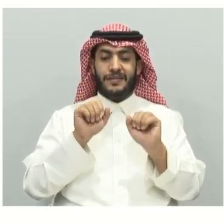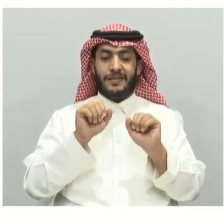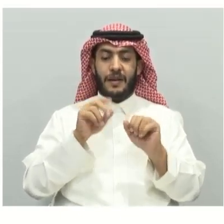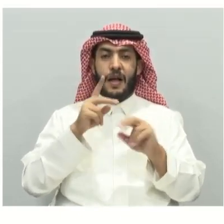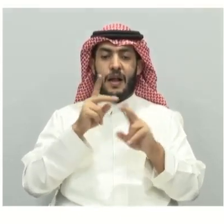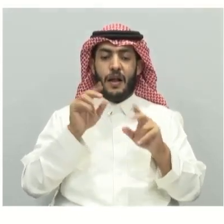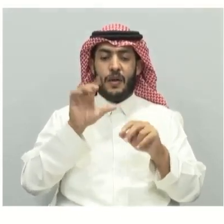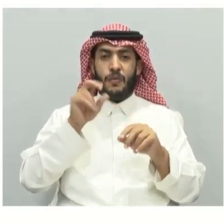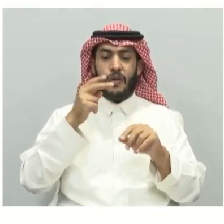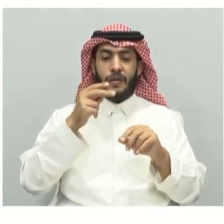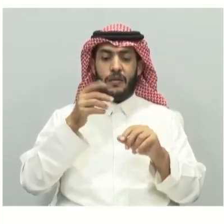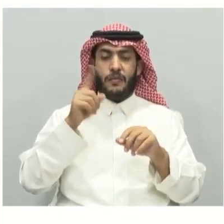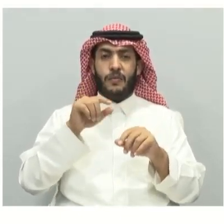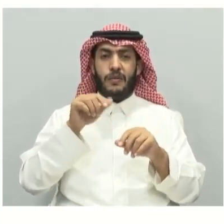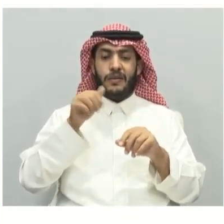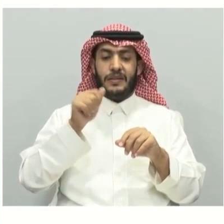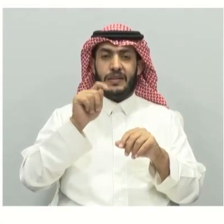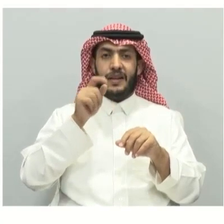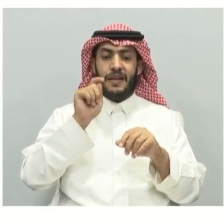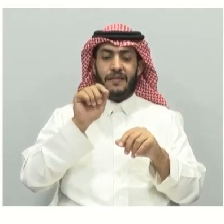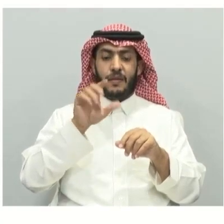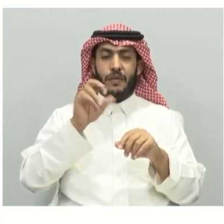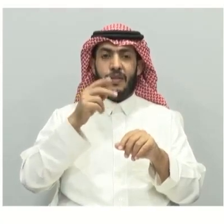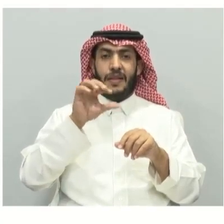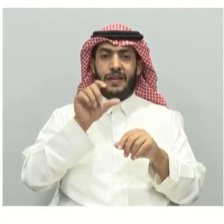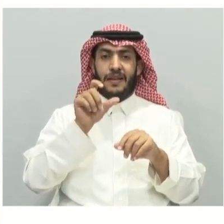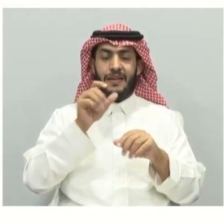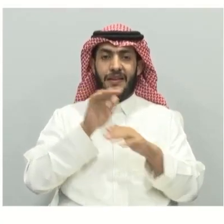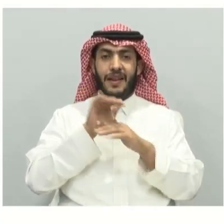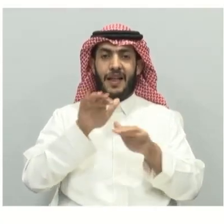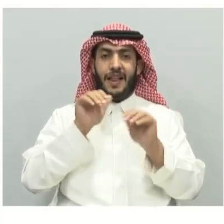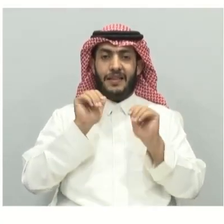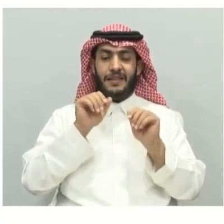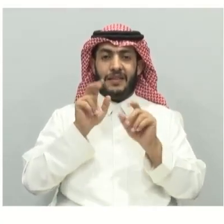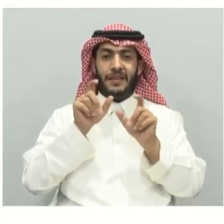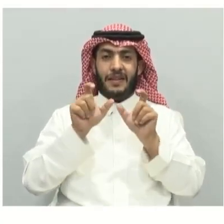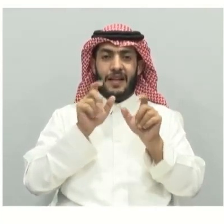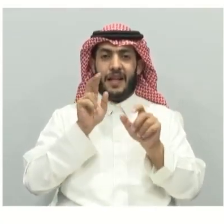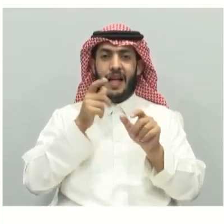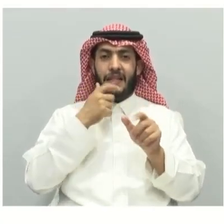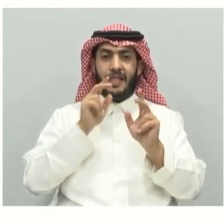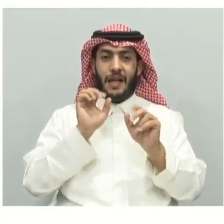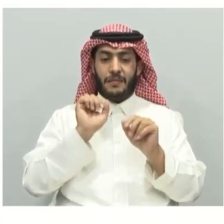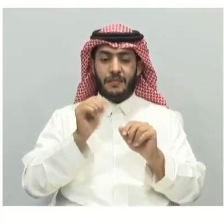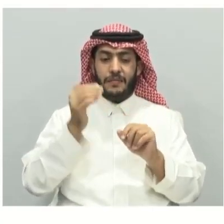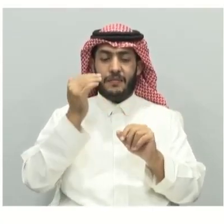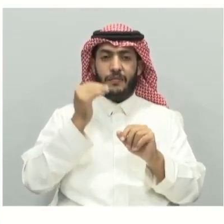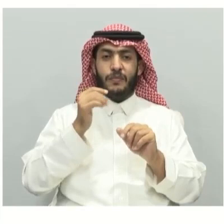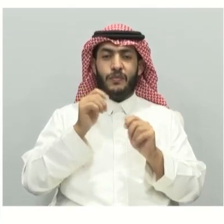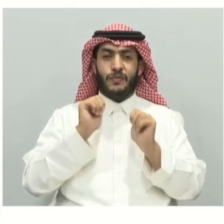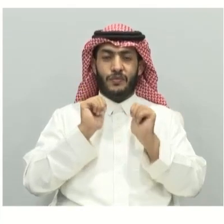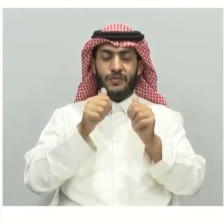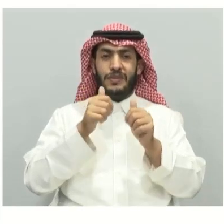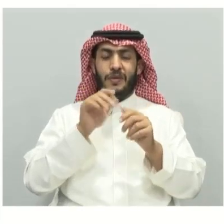اغراض الوضع وكذلك اصناف الوضاعين وقد درستم بحمد الله تعالى درسنا هذا وهو جهود